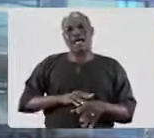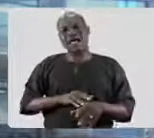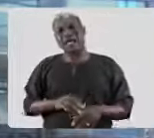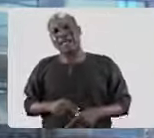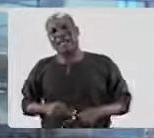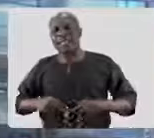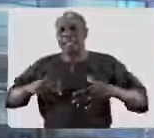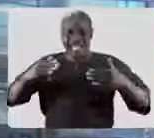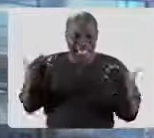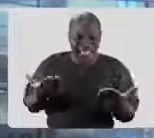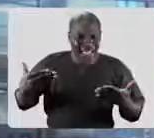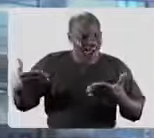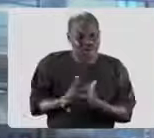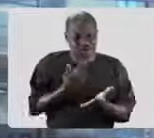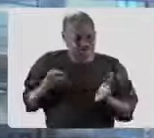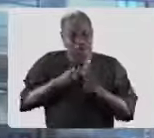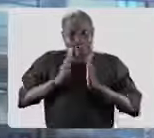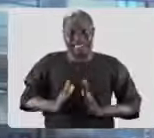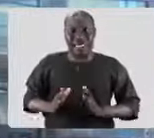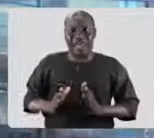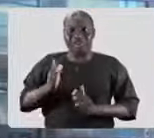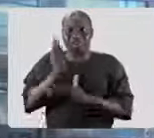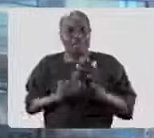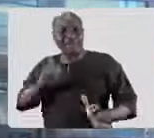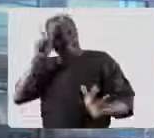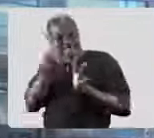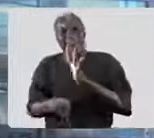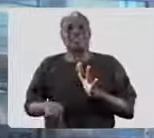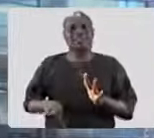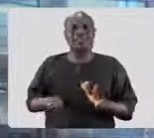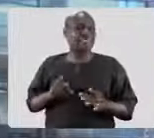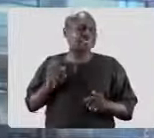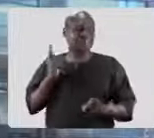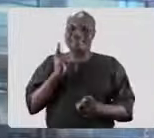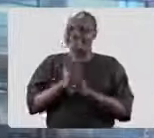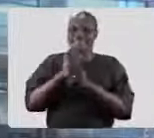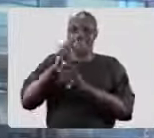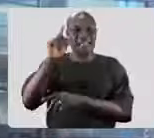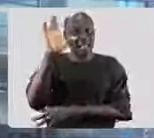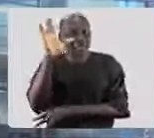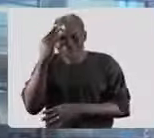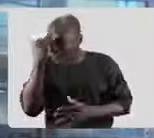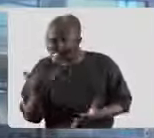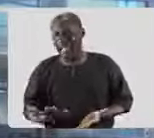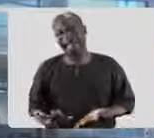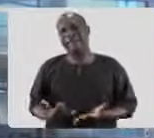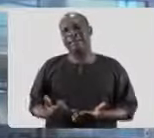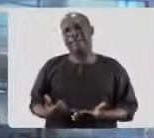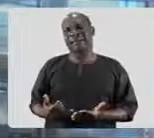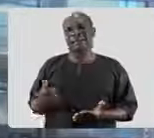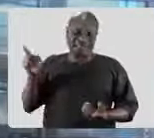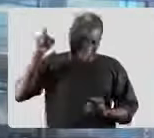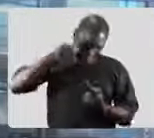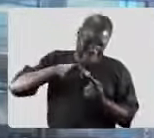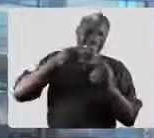Omaya ye timwa journalist. Etine kaya mua. Obi timi tina moto suwa, etu nutuwa pey. Nuwa kuno, ewe yakete.